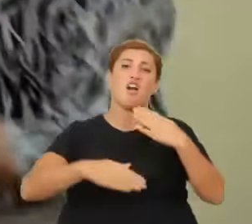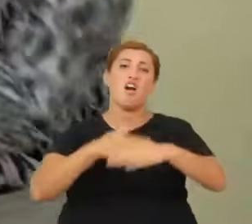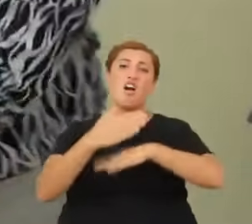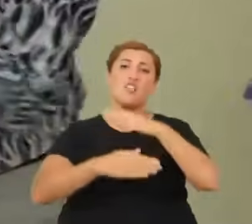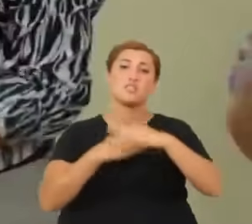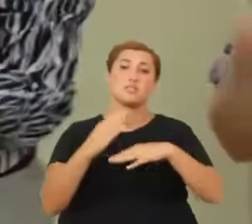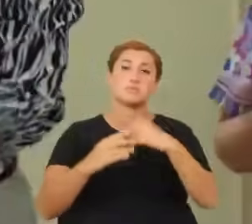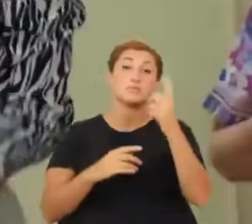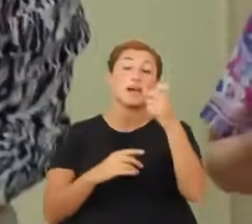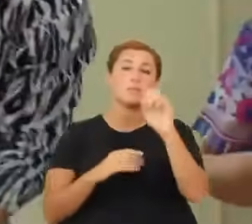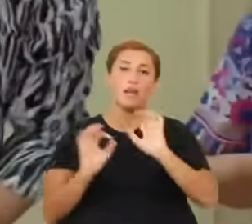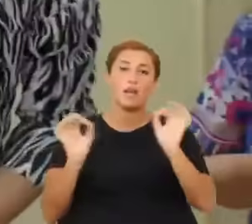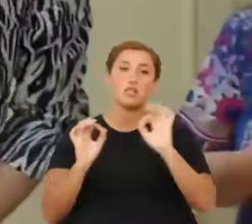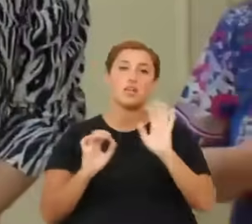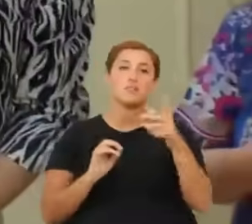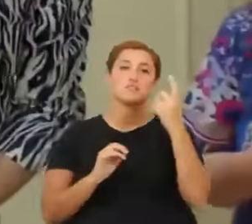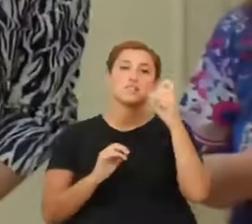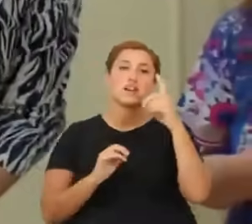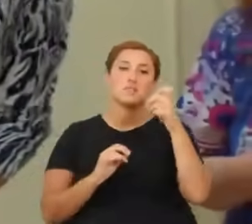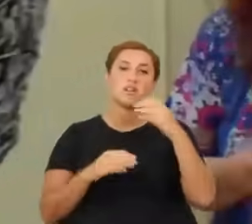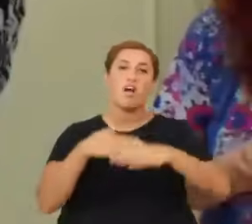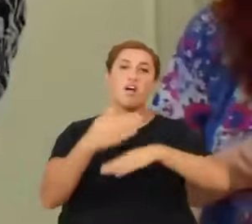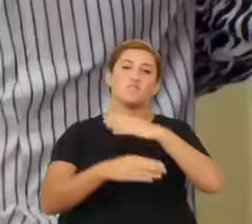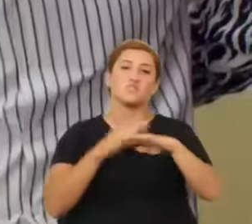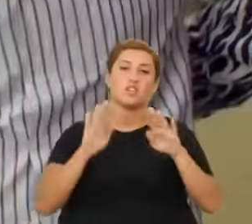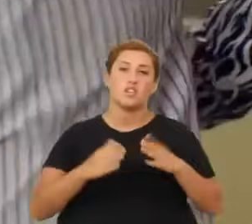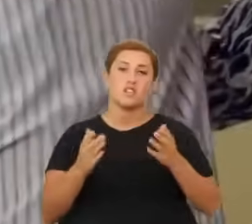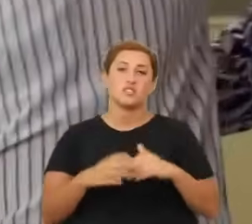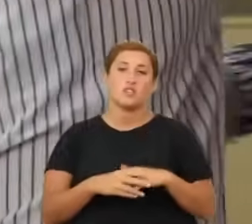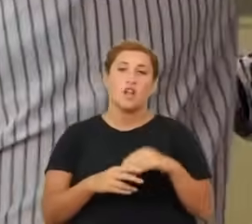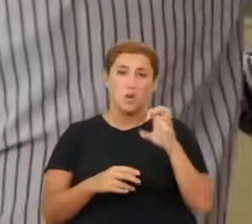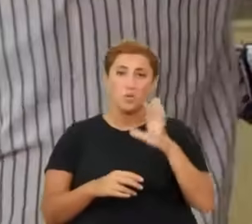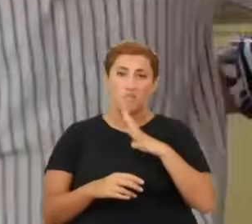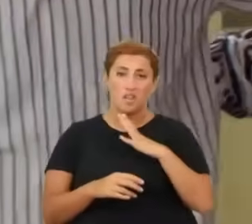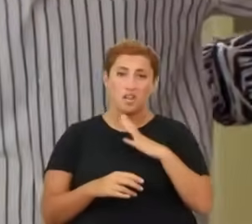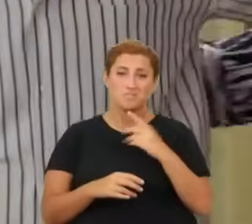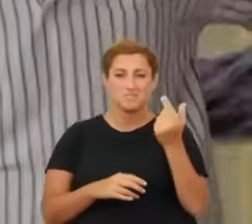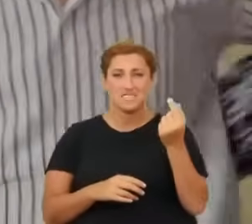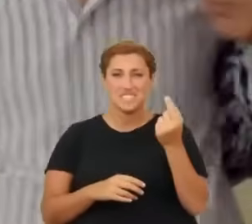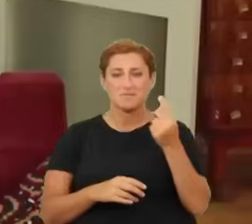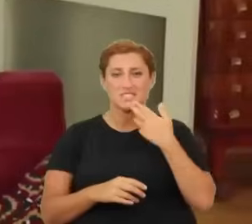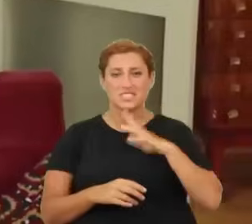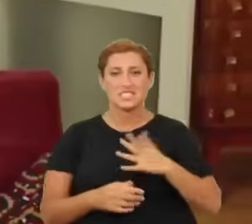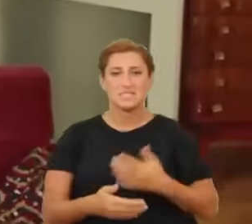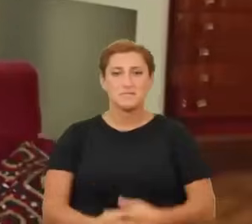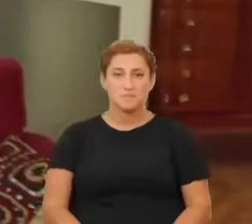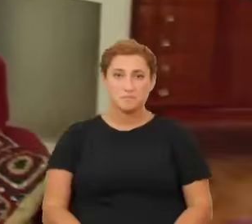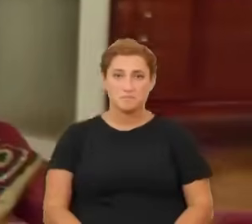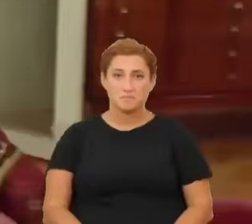alçıda... Bir ay yeter. Ha, bir ay alçıda kalacak. Acıyor mu? Biraz kızım ya.